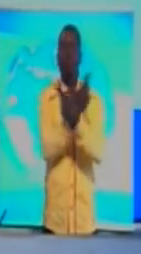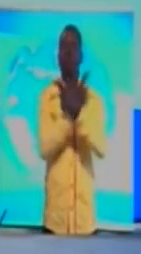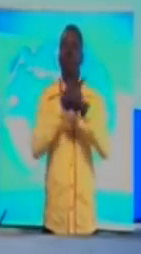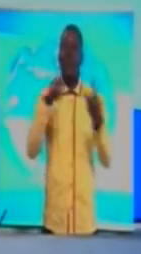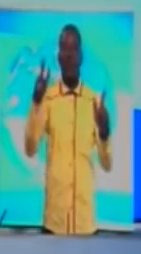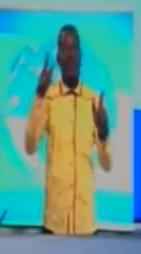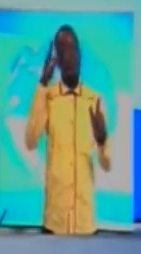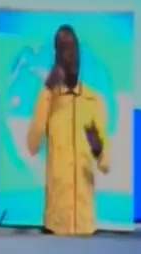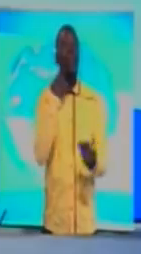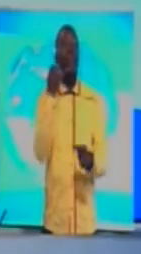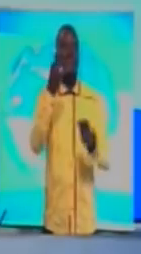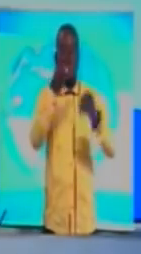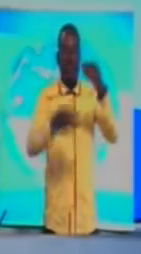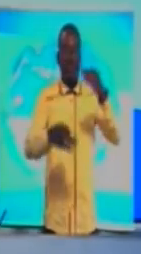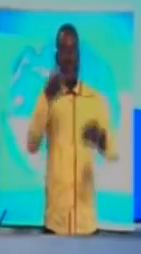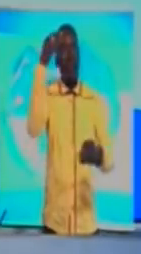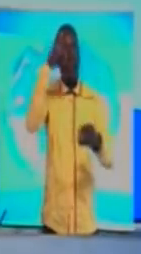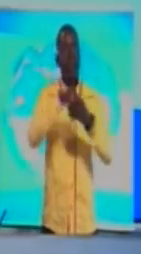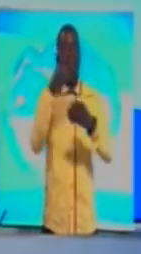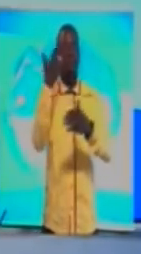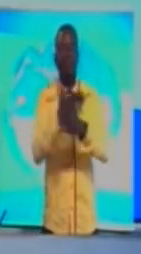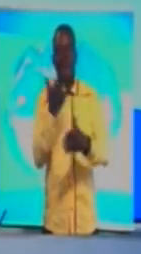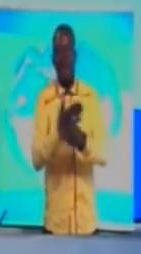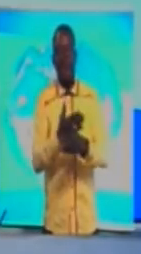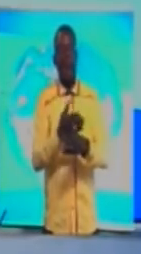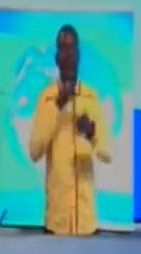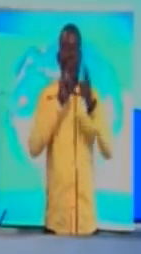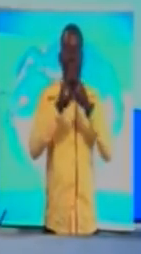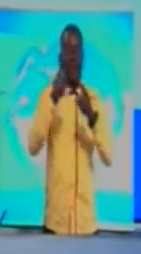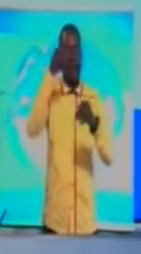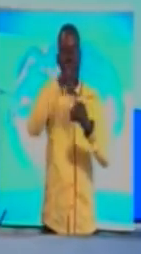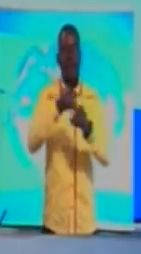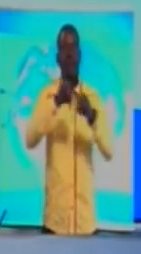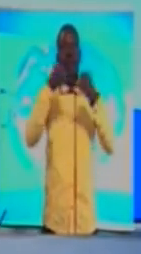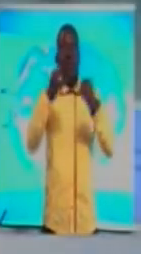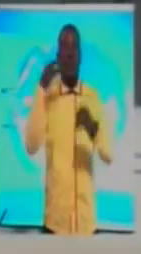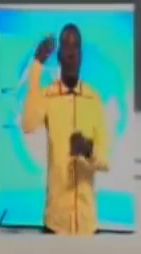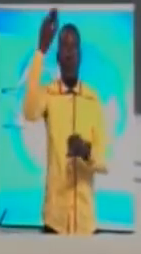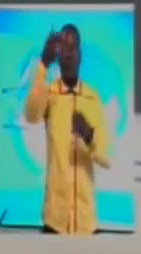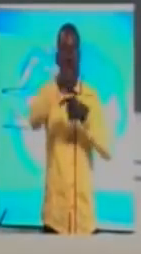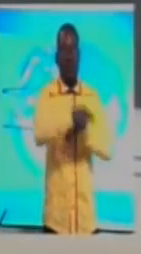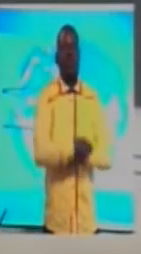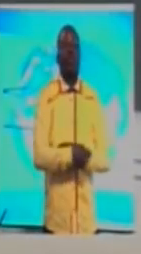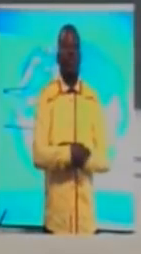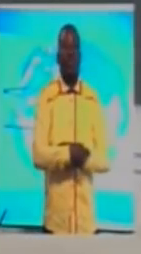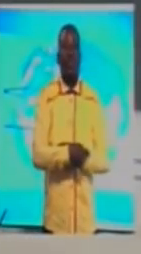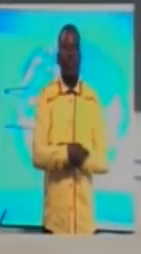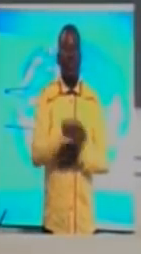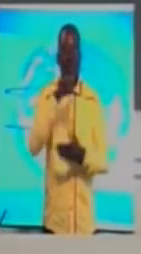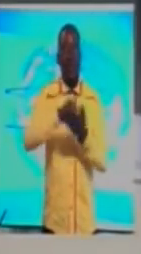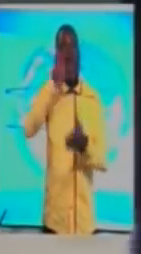de l'injustice et de la persécution et compte s'adresser aux médias dans les prochains jours. C'est un